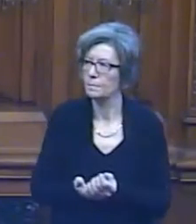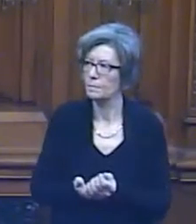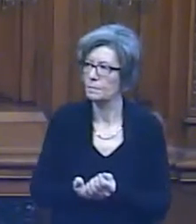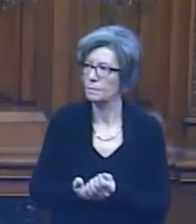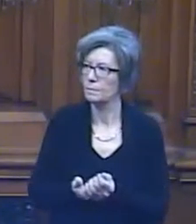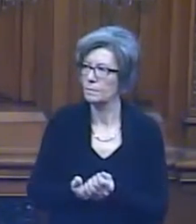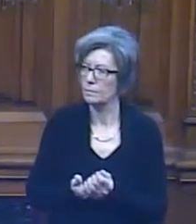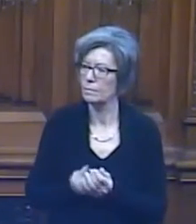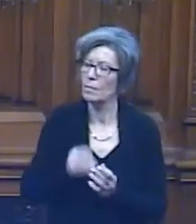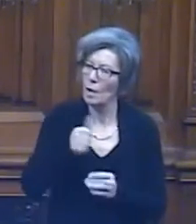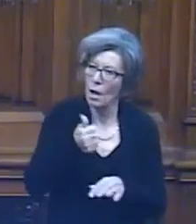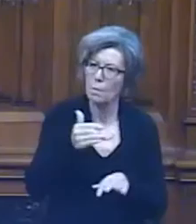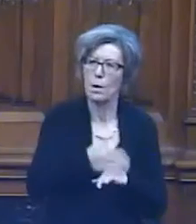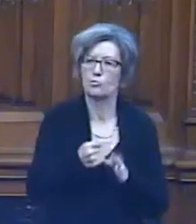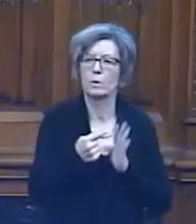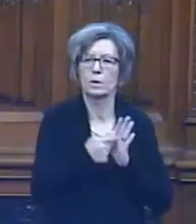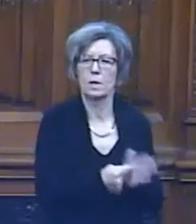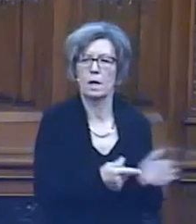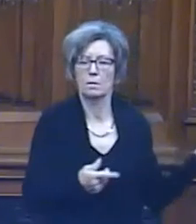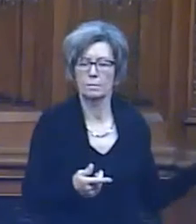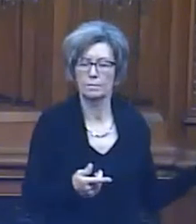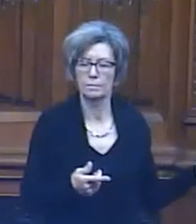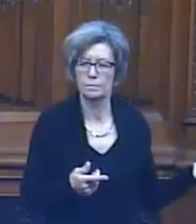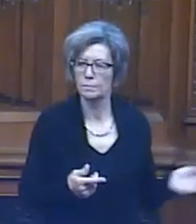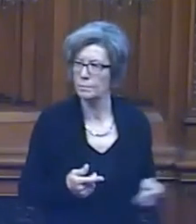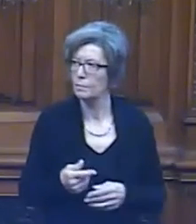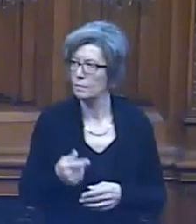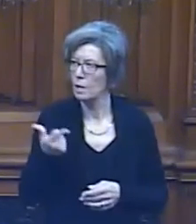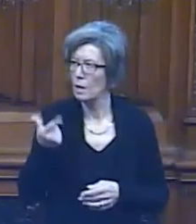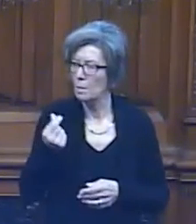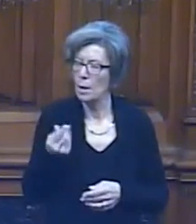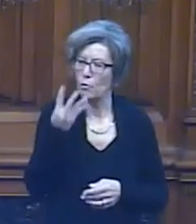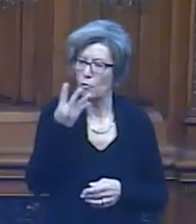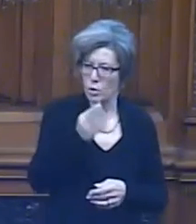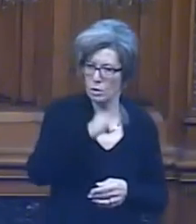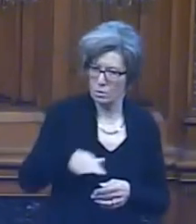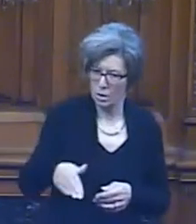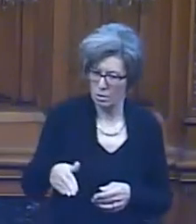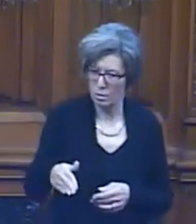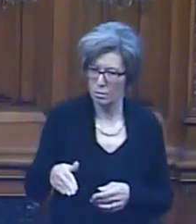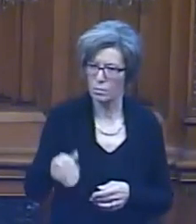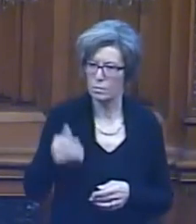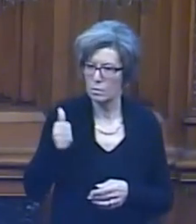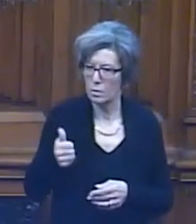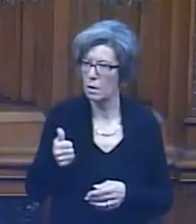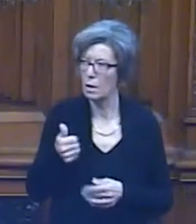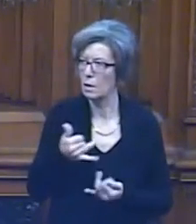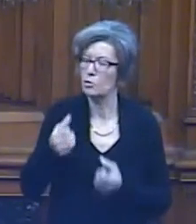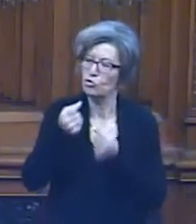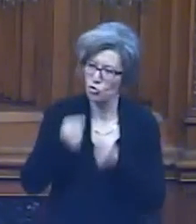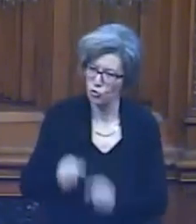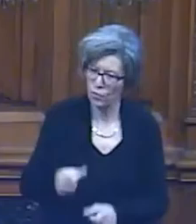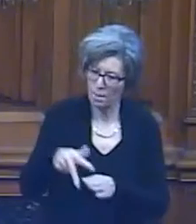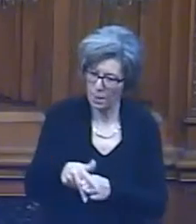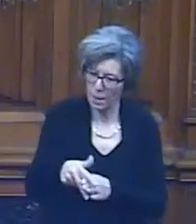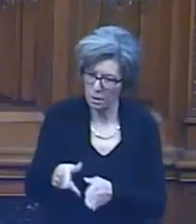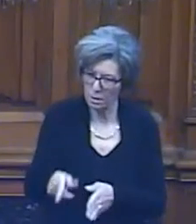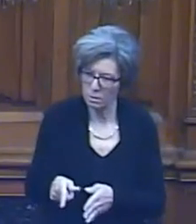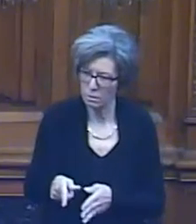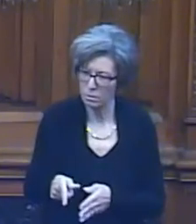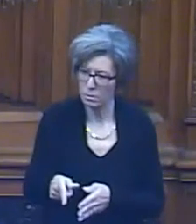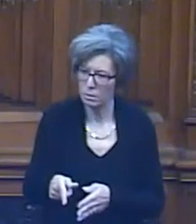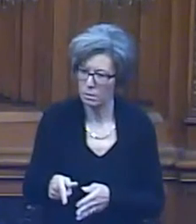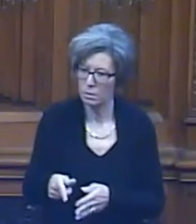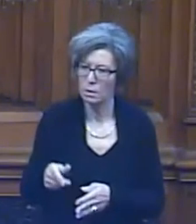eines Fallbeispiels. Ein Ehepaar mit 4 Kindern, eines davon schwer behindert.